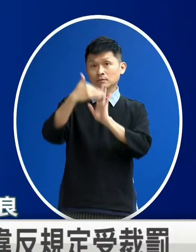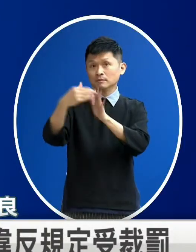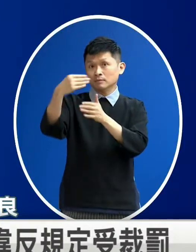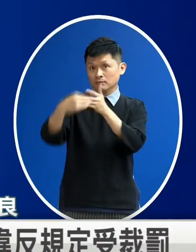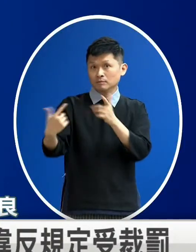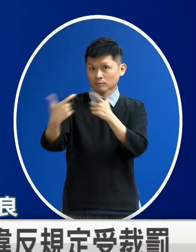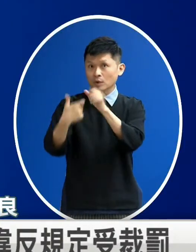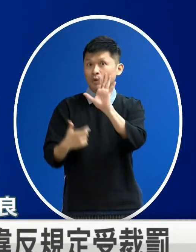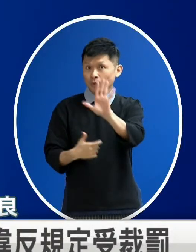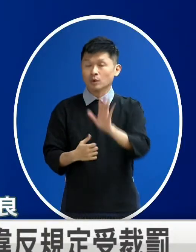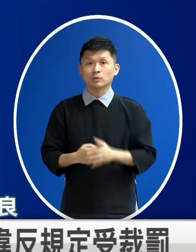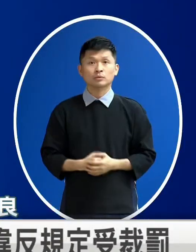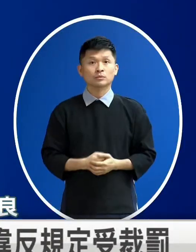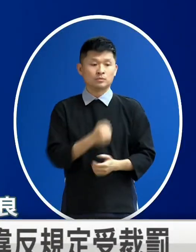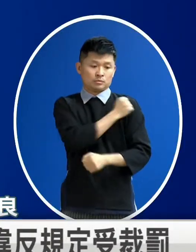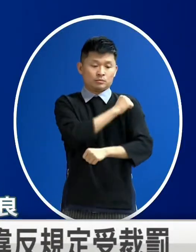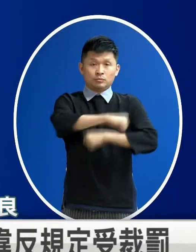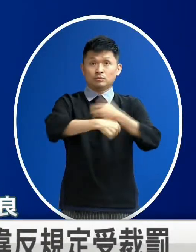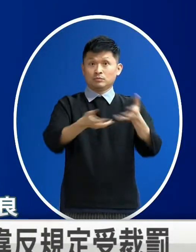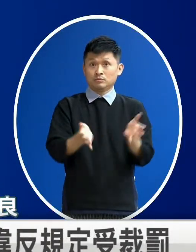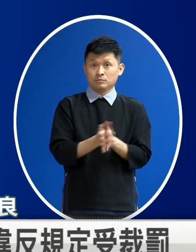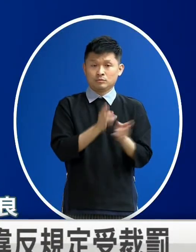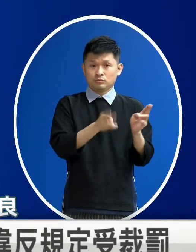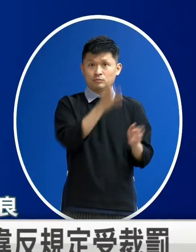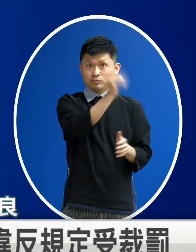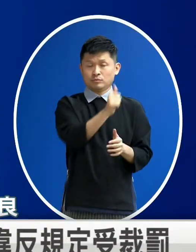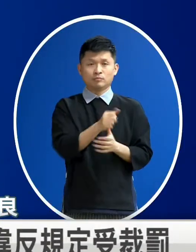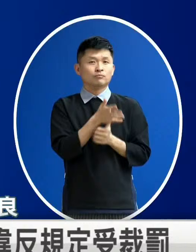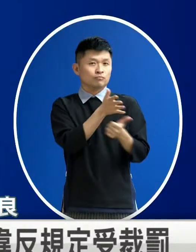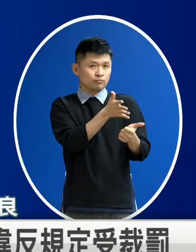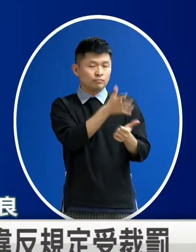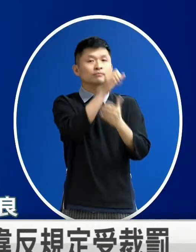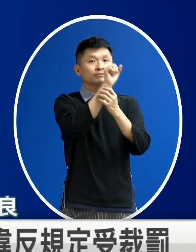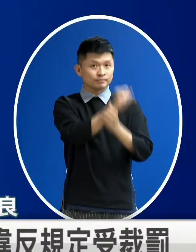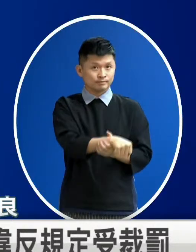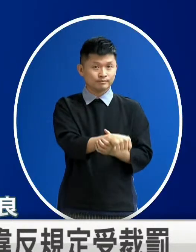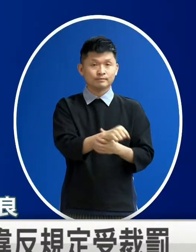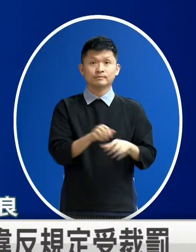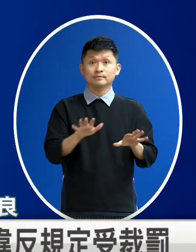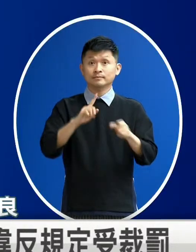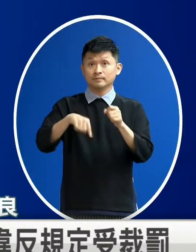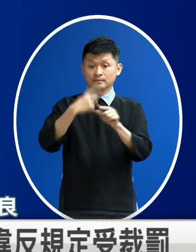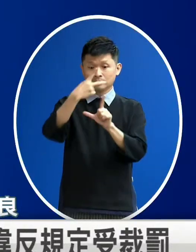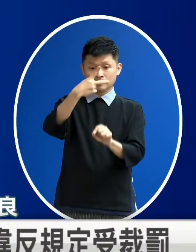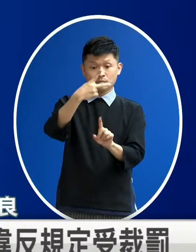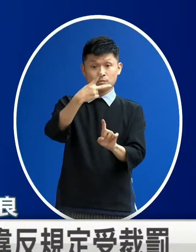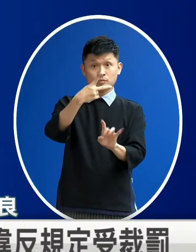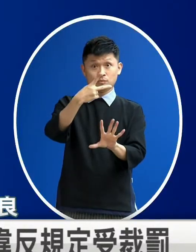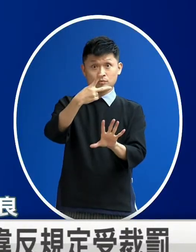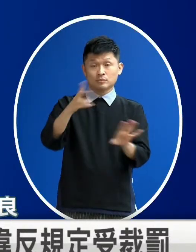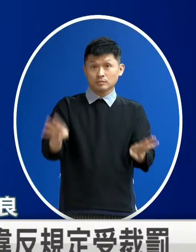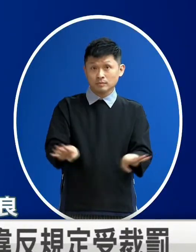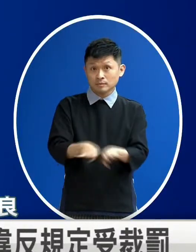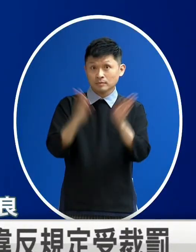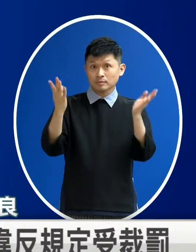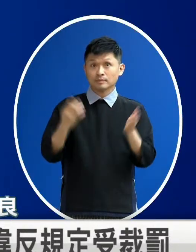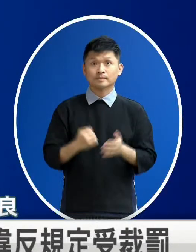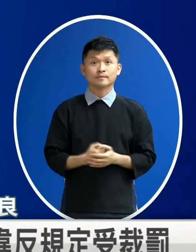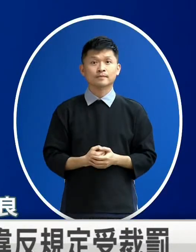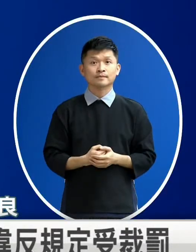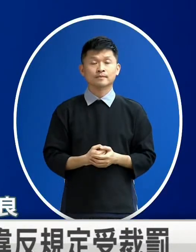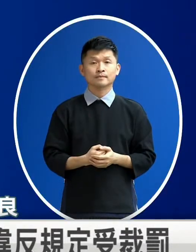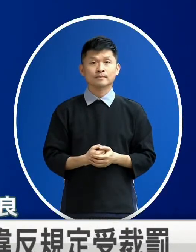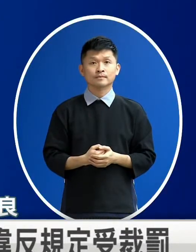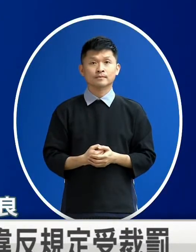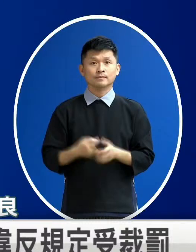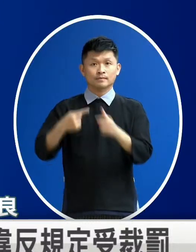施。那我们劳动部也经指挥中心同意，自今年2月15号起，那我们